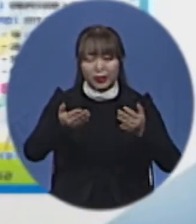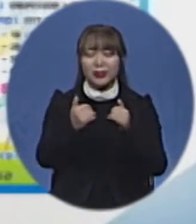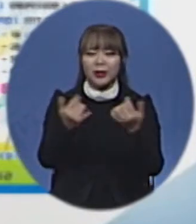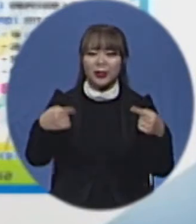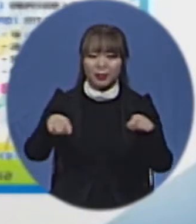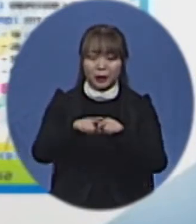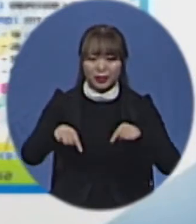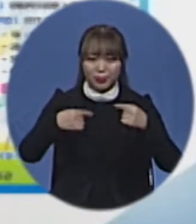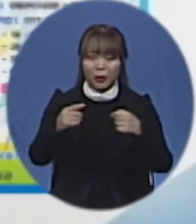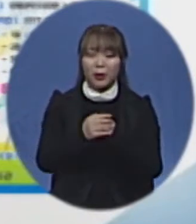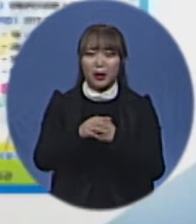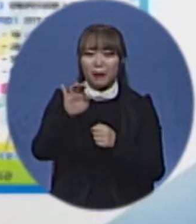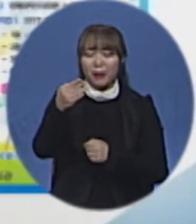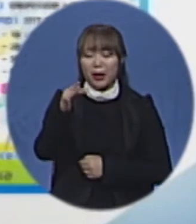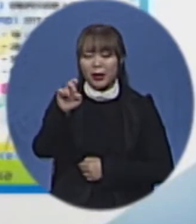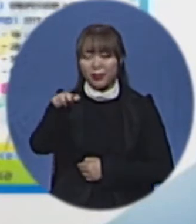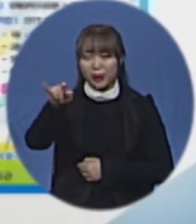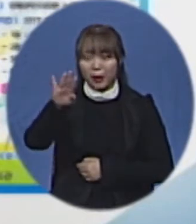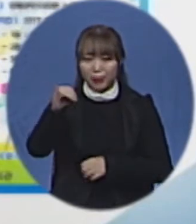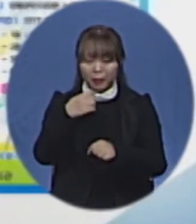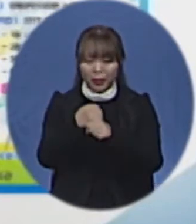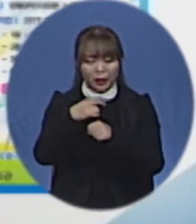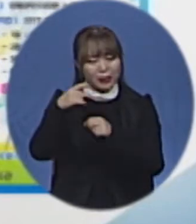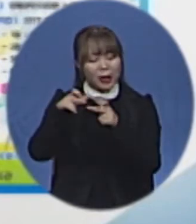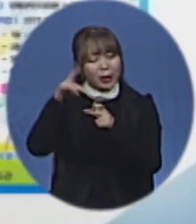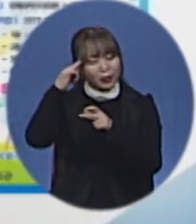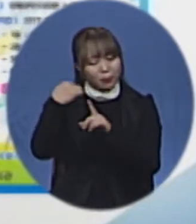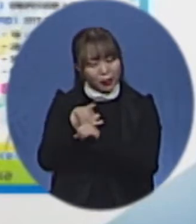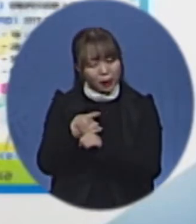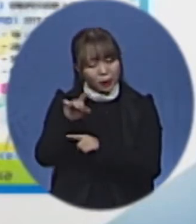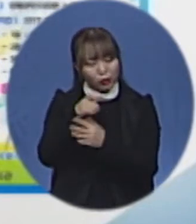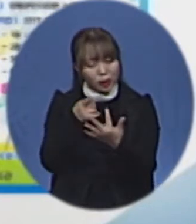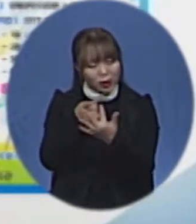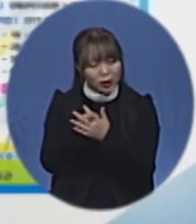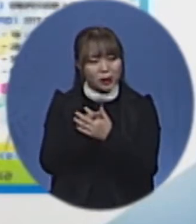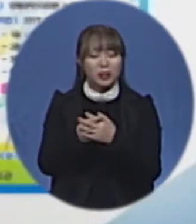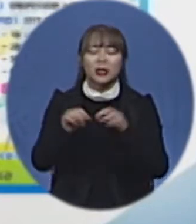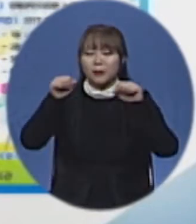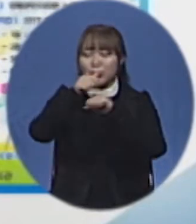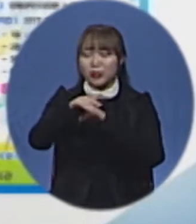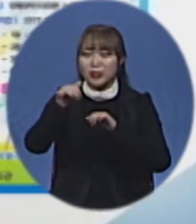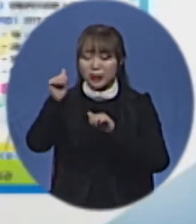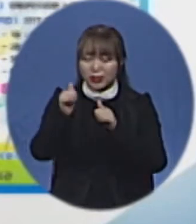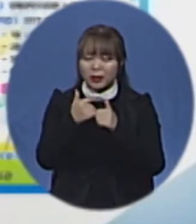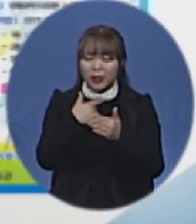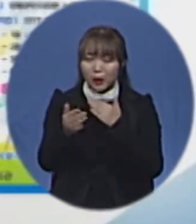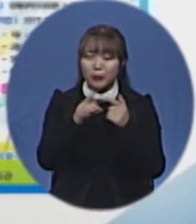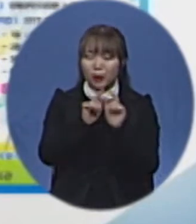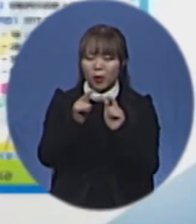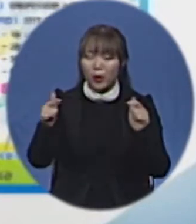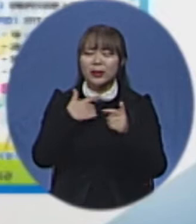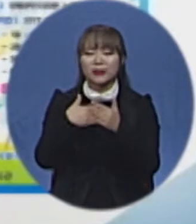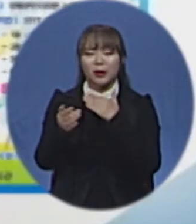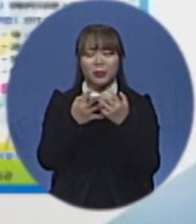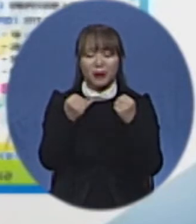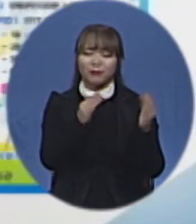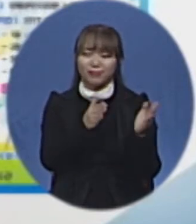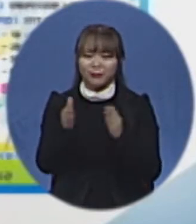함께했으며 바람개비 만들기, 장애인식 개선 퀴즈, 유스포츠 체험 등 다양한 체험거리가 준비되어